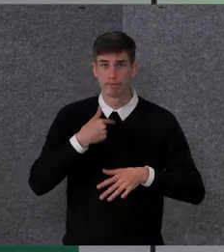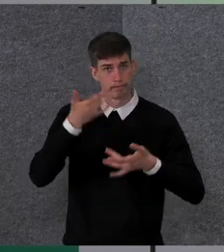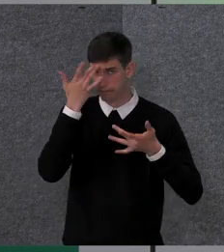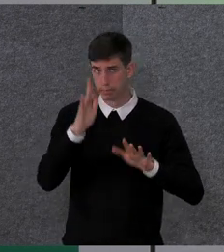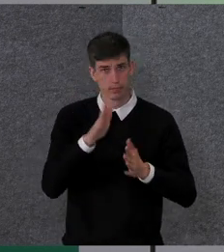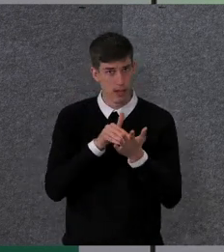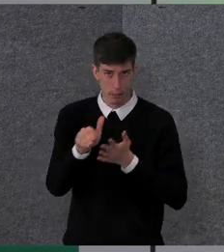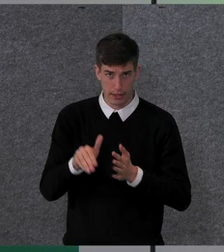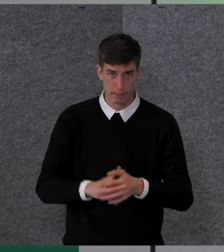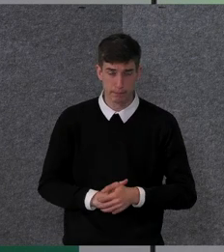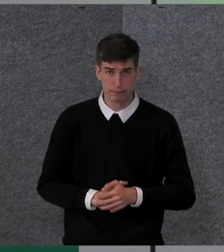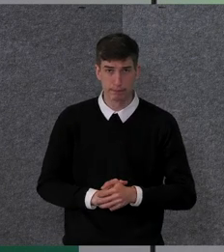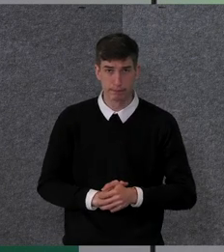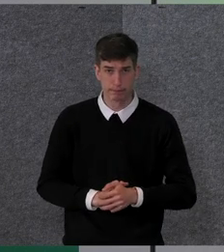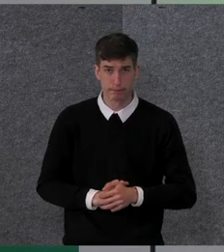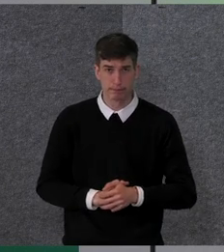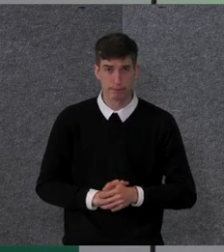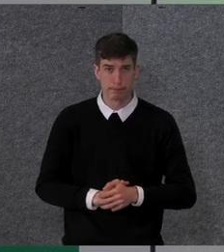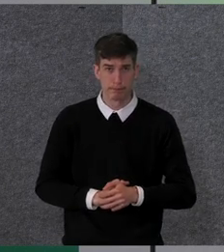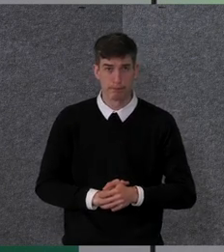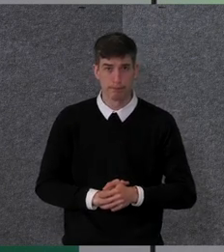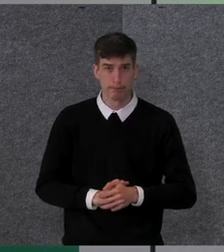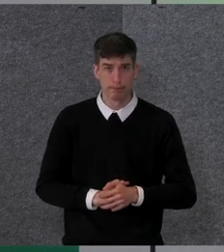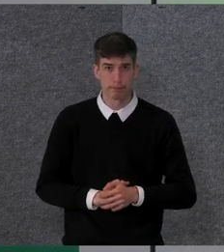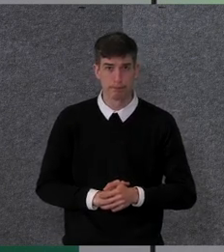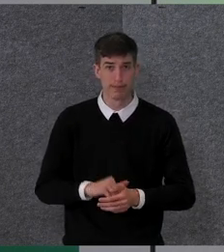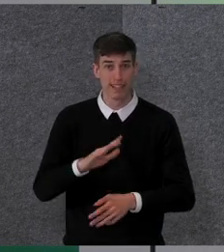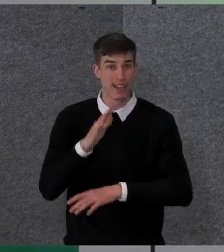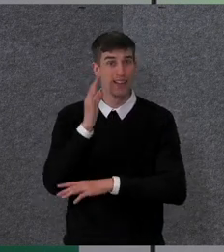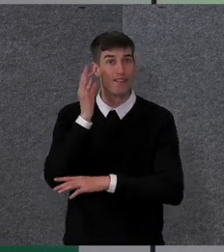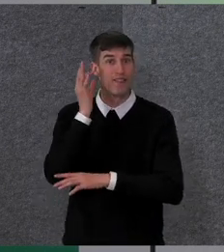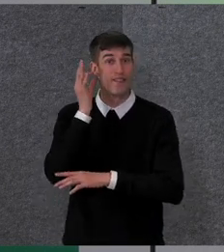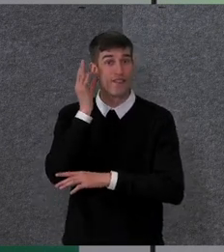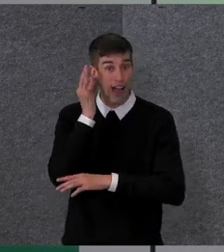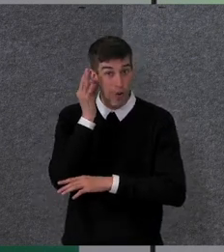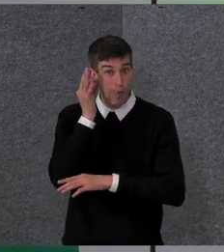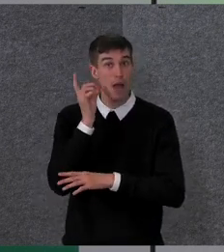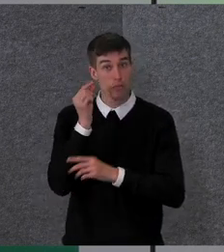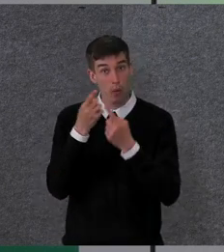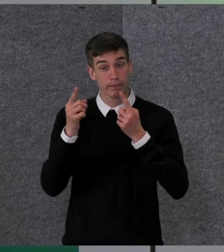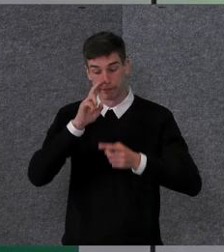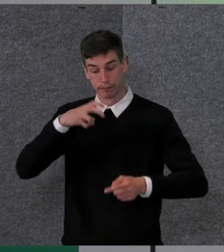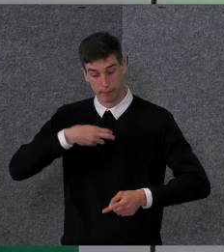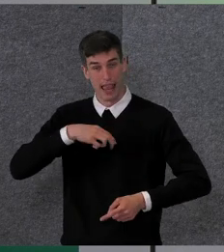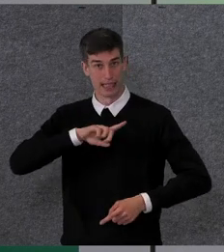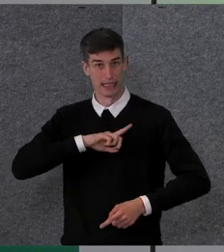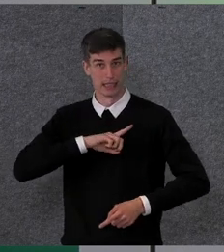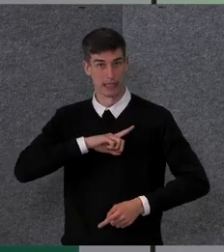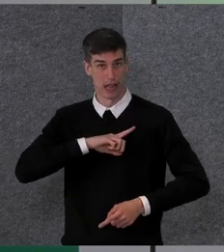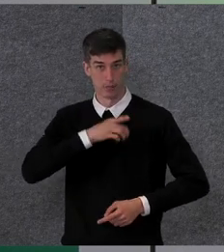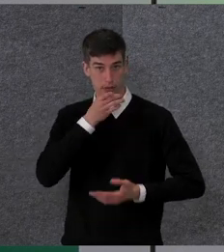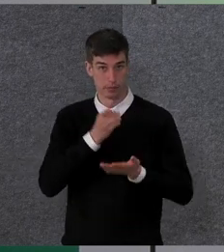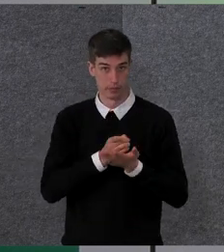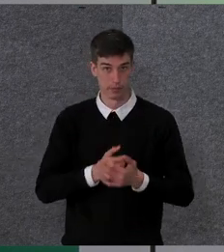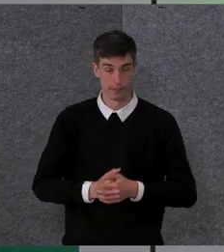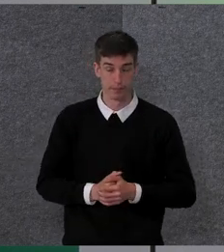zulassen. Wir präzisieren, dass von dem Begriff Frau alle die erfasst werden, die sich selbst so definieren. Und unsere grünen